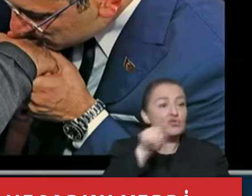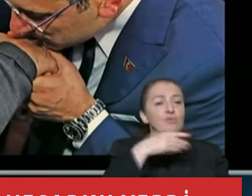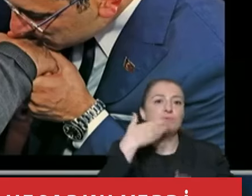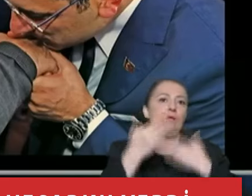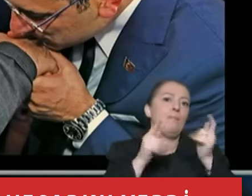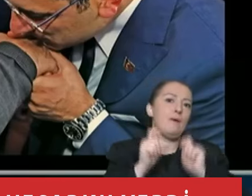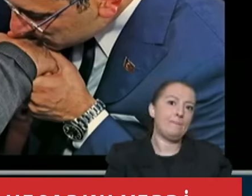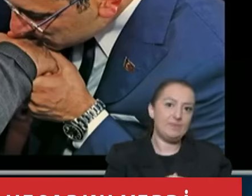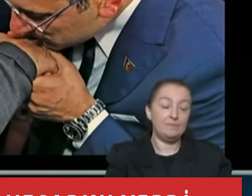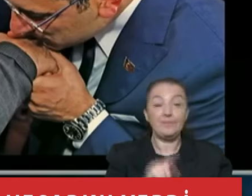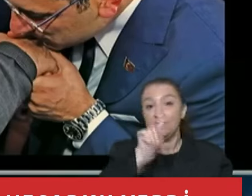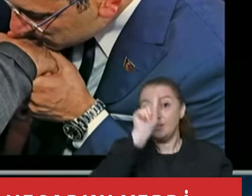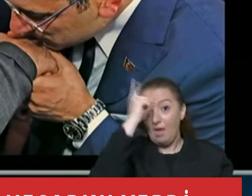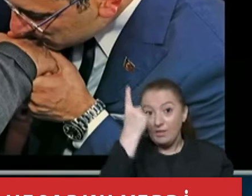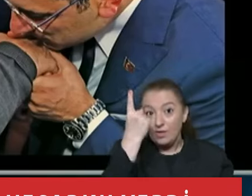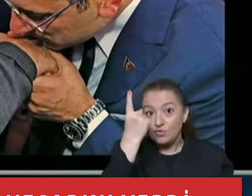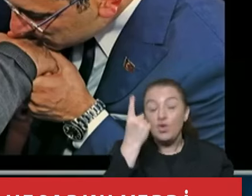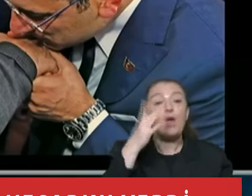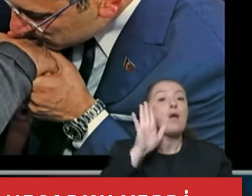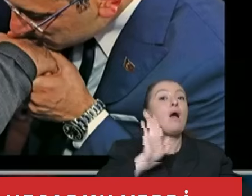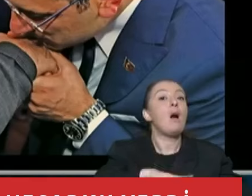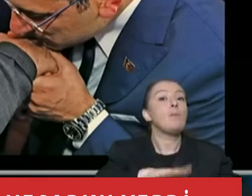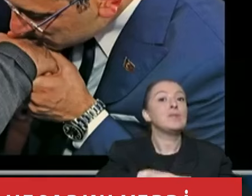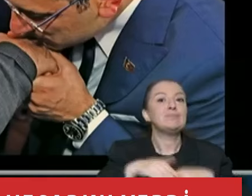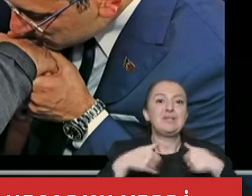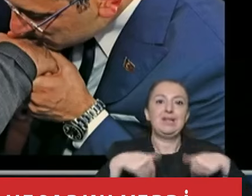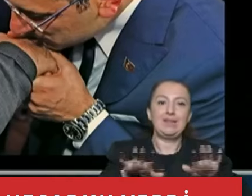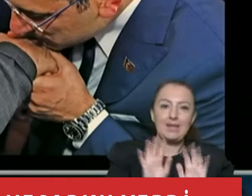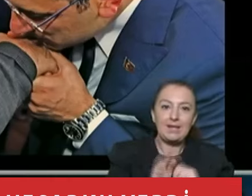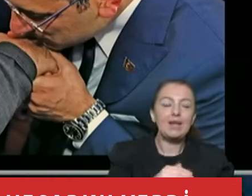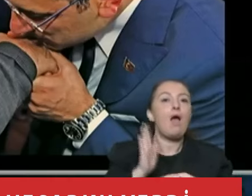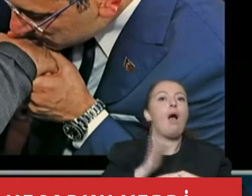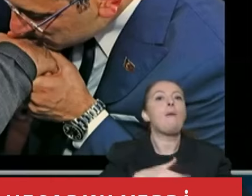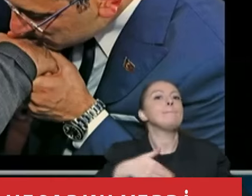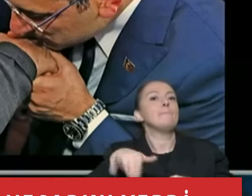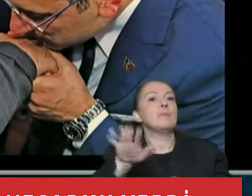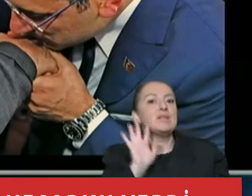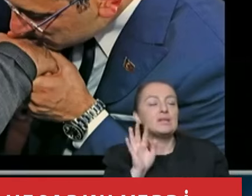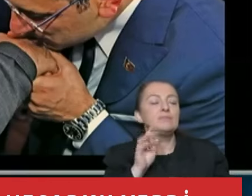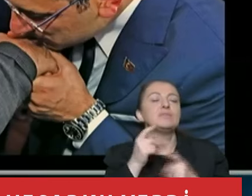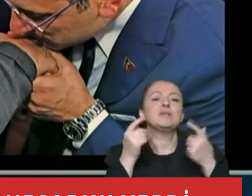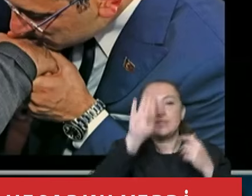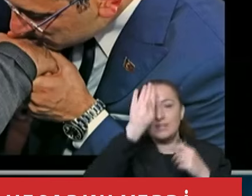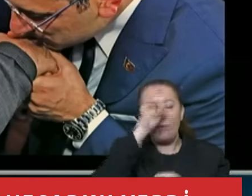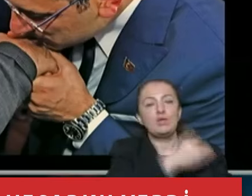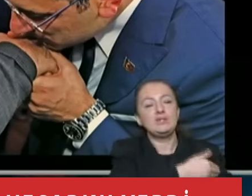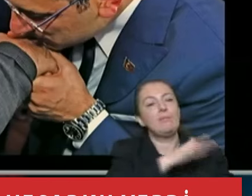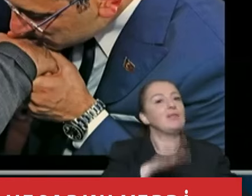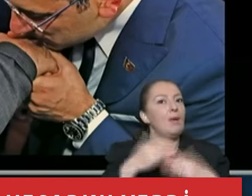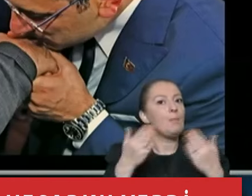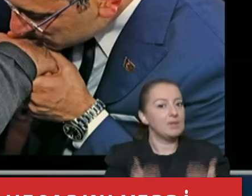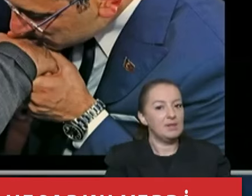anlattık sadece yaptıklarımızla değil yapmadıklarımızdan b'aestetics